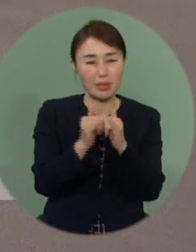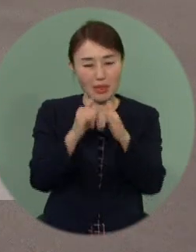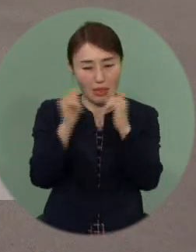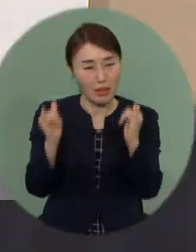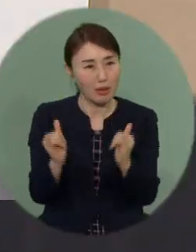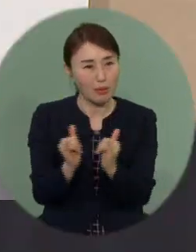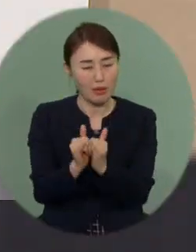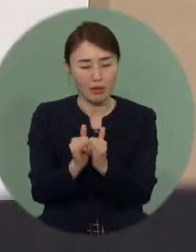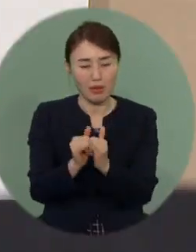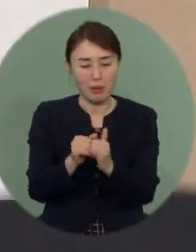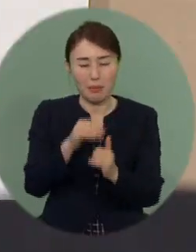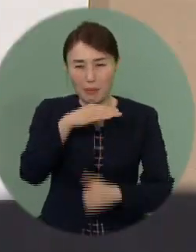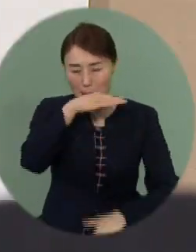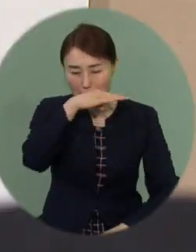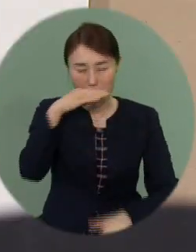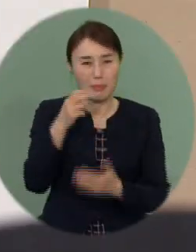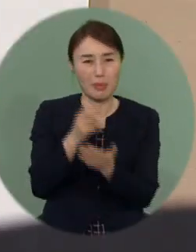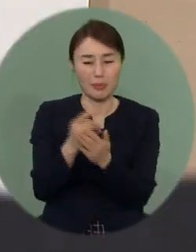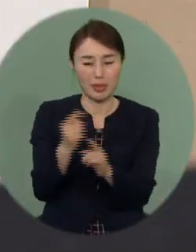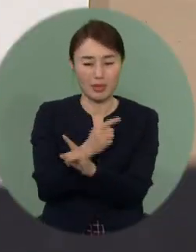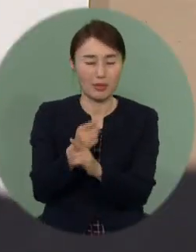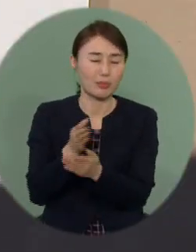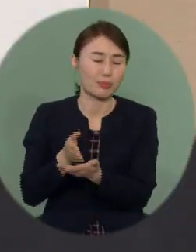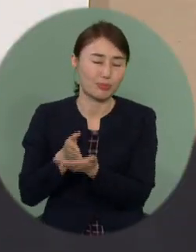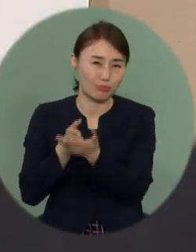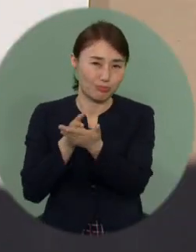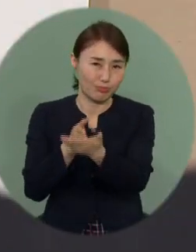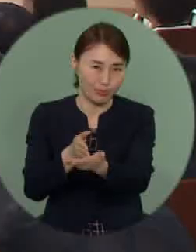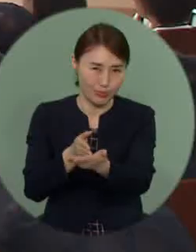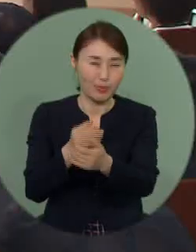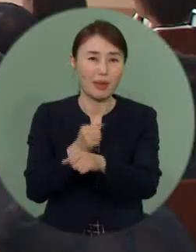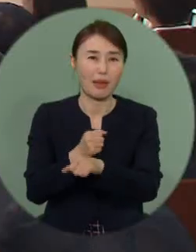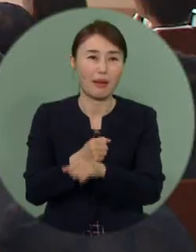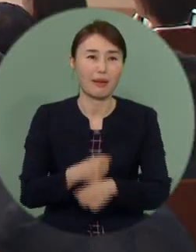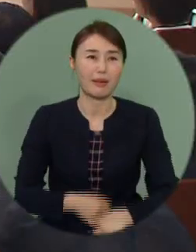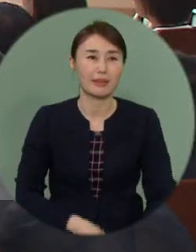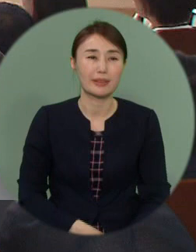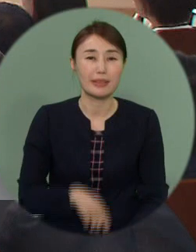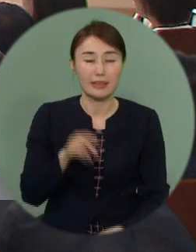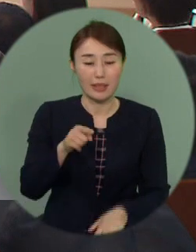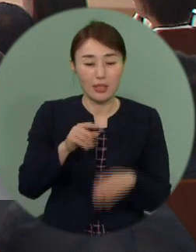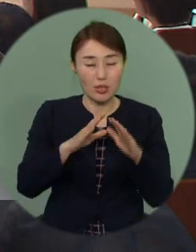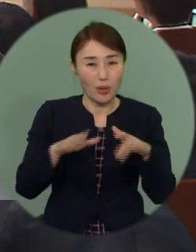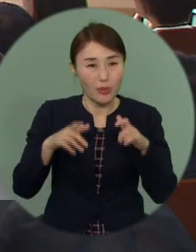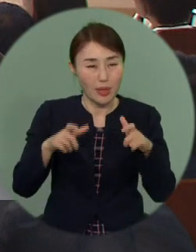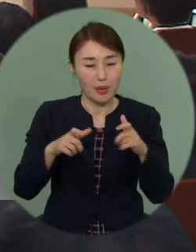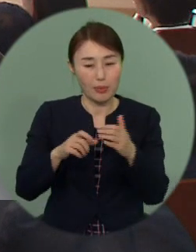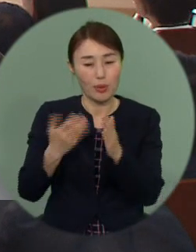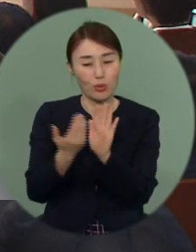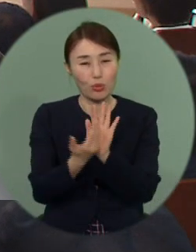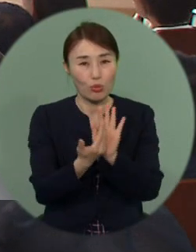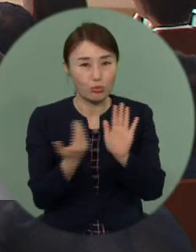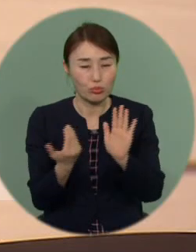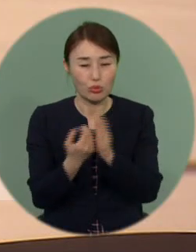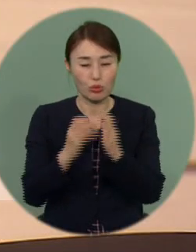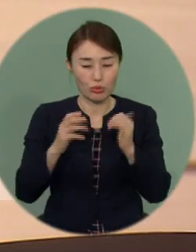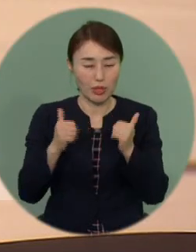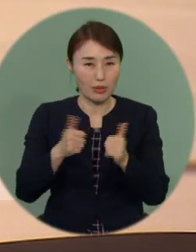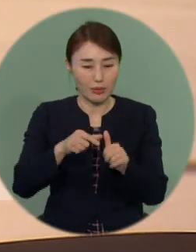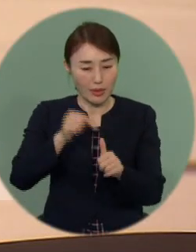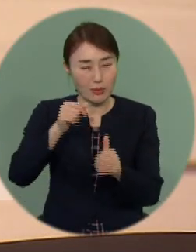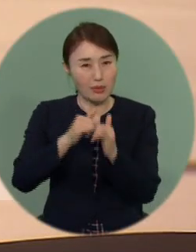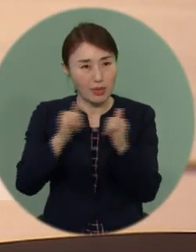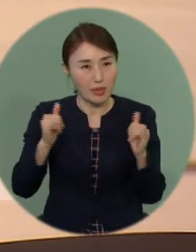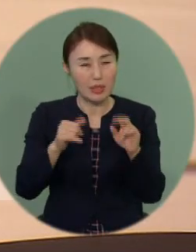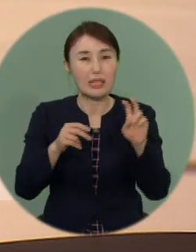힘을 모아 제대로된 법개정을 요구해야 한다고 주장했습니다 이 전남동부권 국회의원 당선인들은